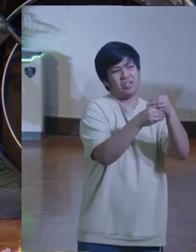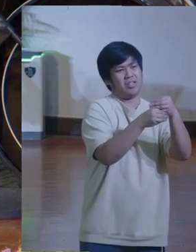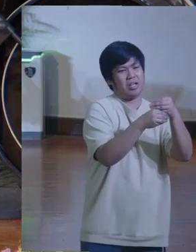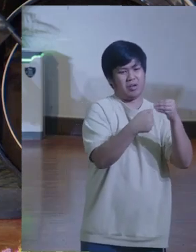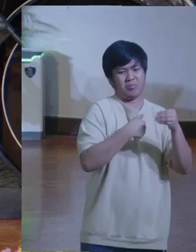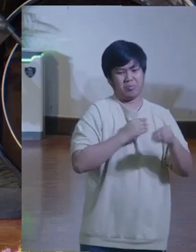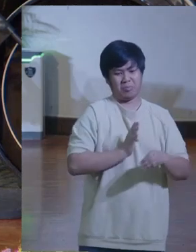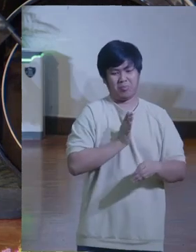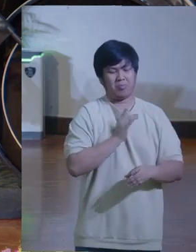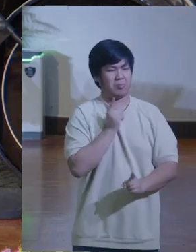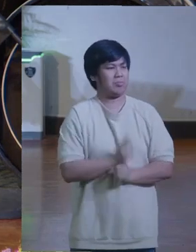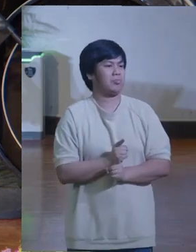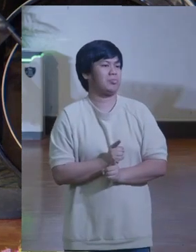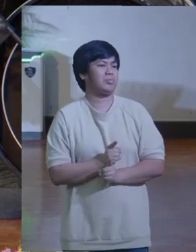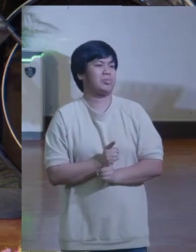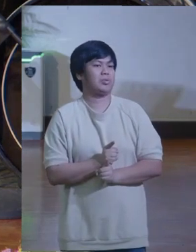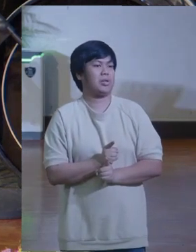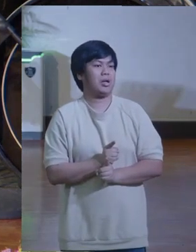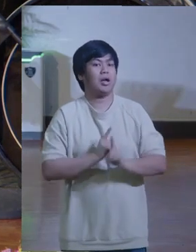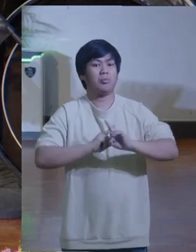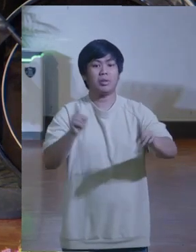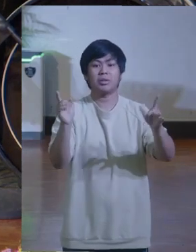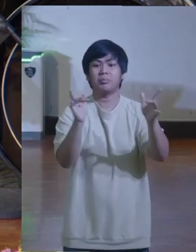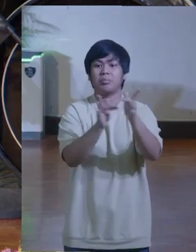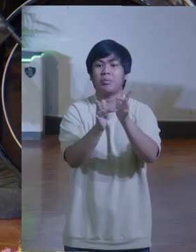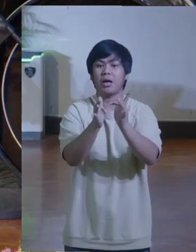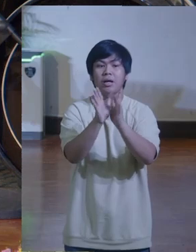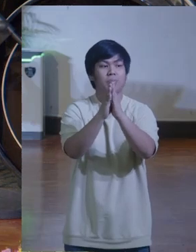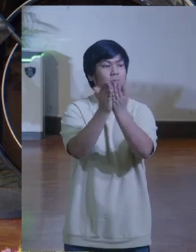righteousness. Ang sigaw po ng Biblia,